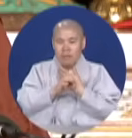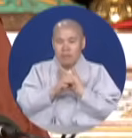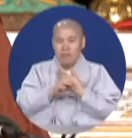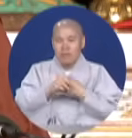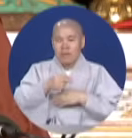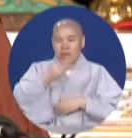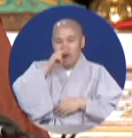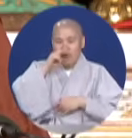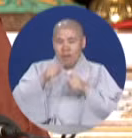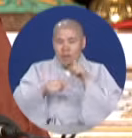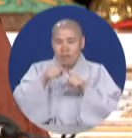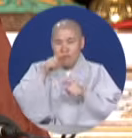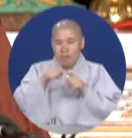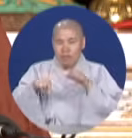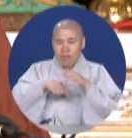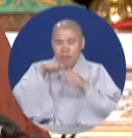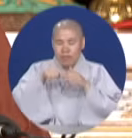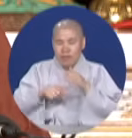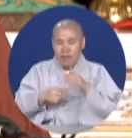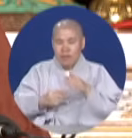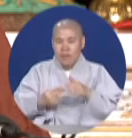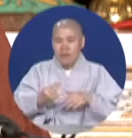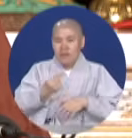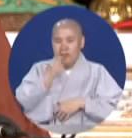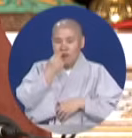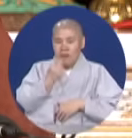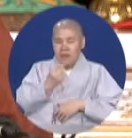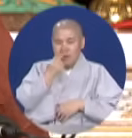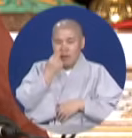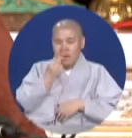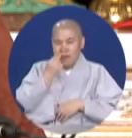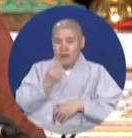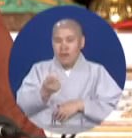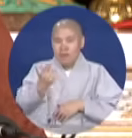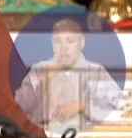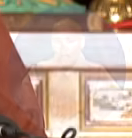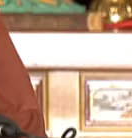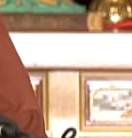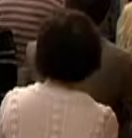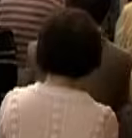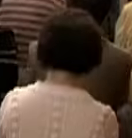향목 속에서 향기가 슬 들어올 때가 옵니다. 마치겠습니다.